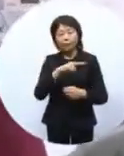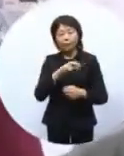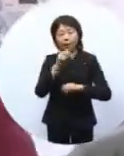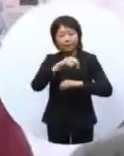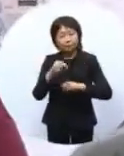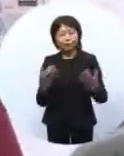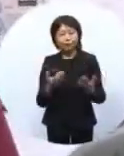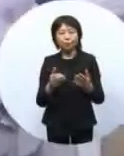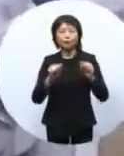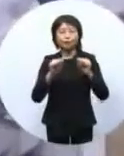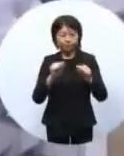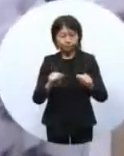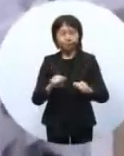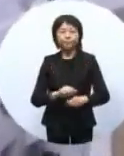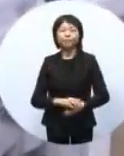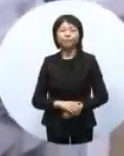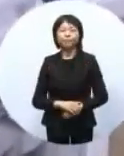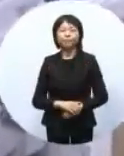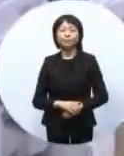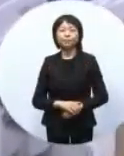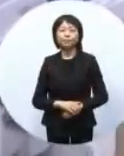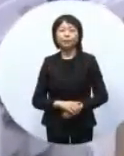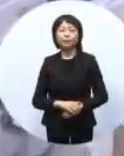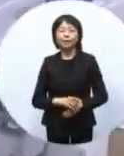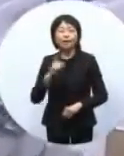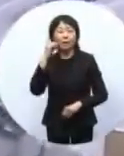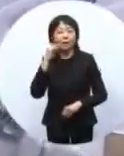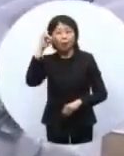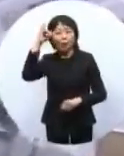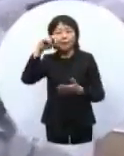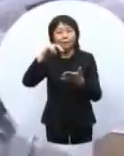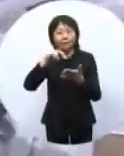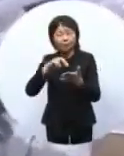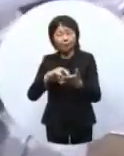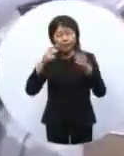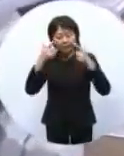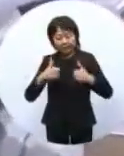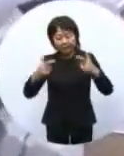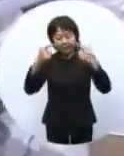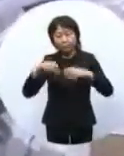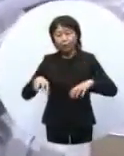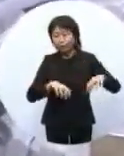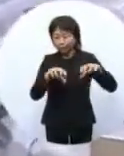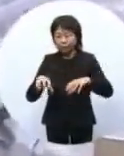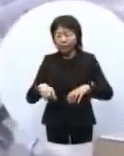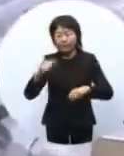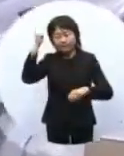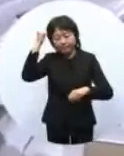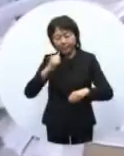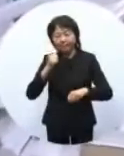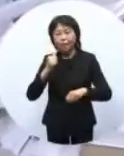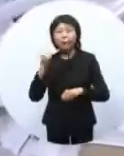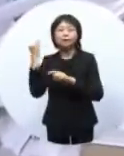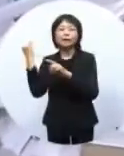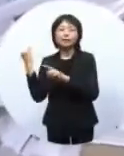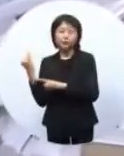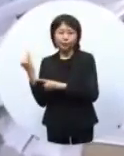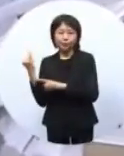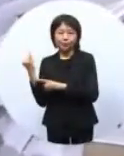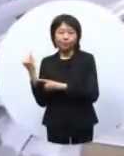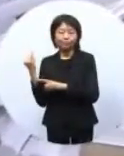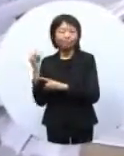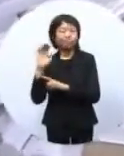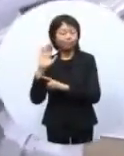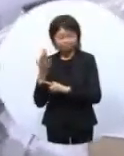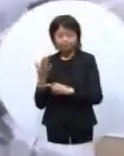やります。 お母さんとしていつも忙しい朝を送っている須藤さんですが、出